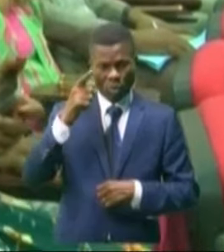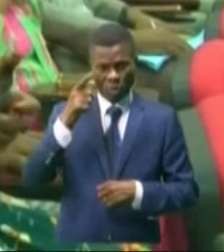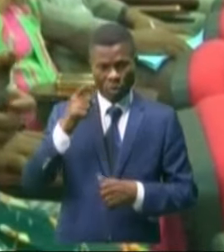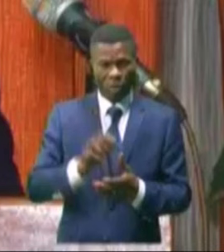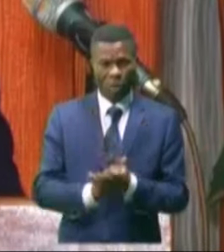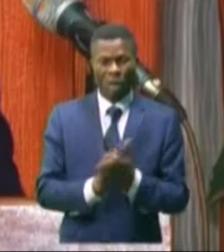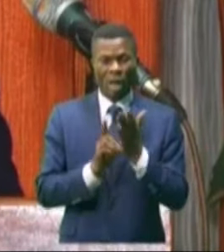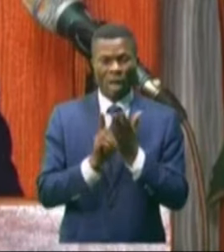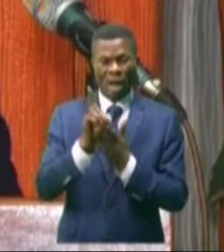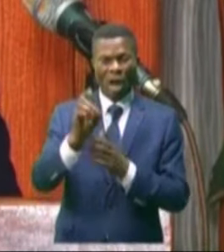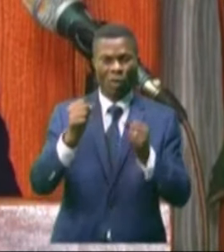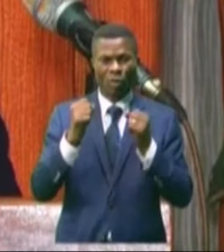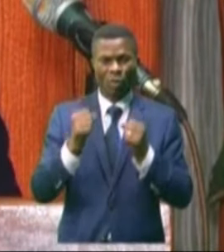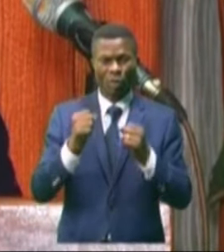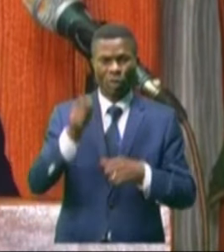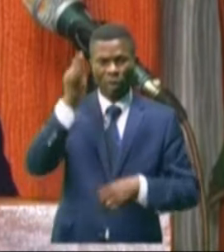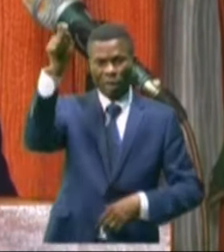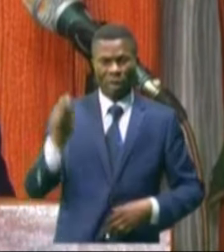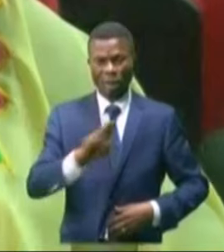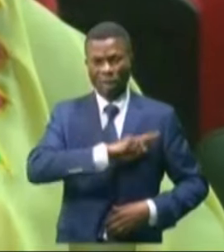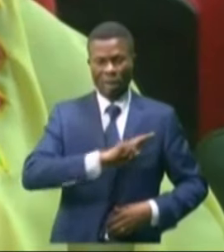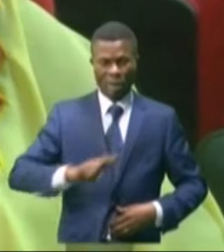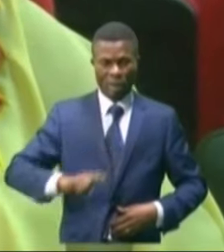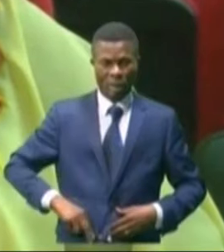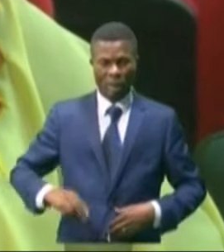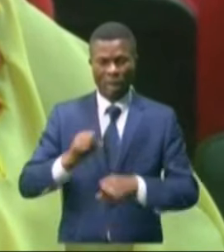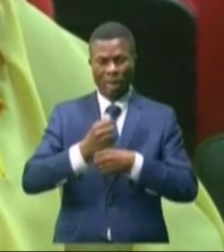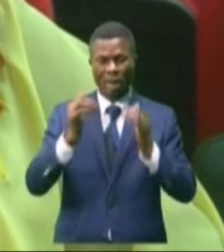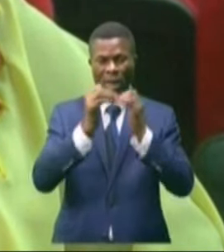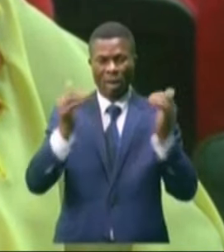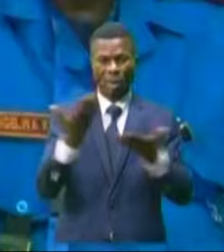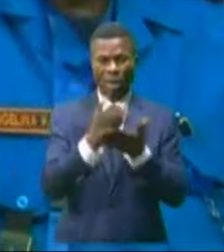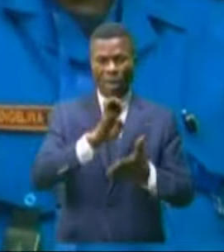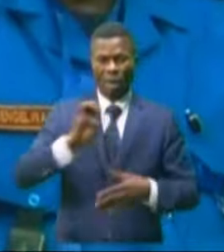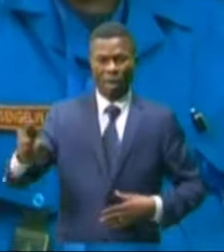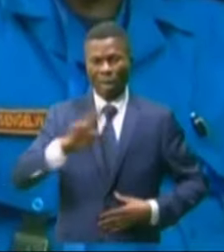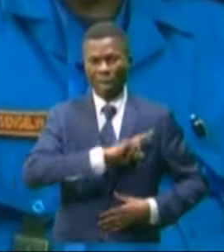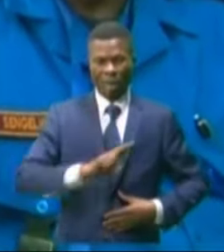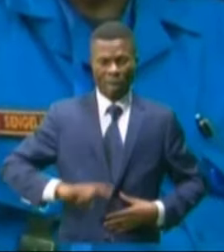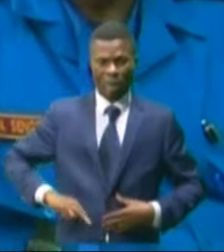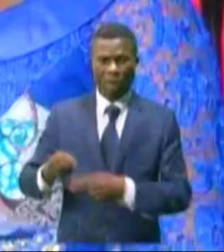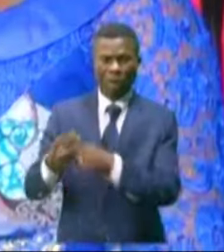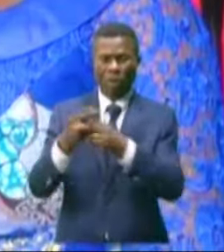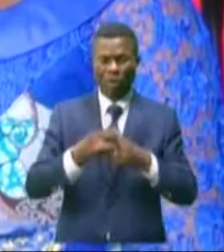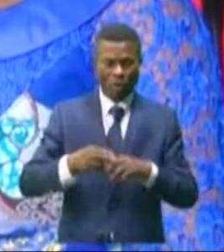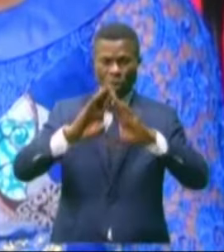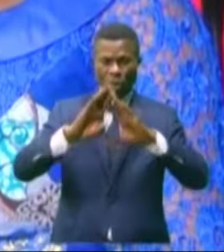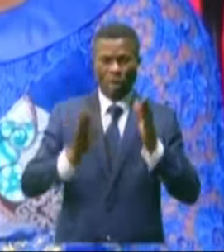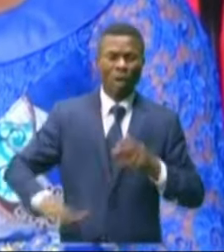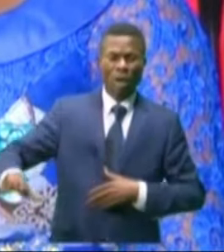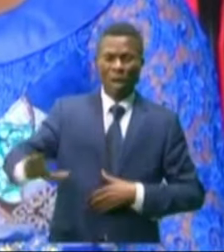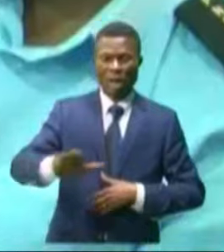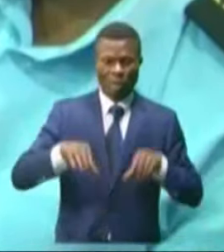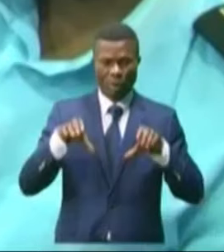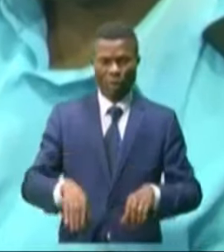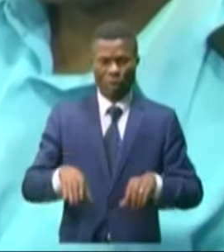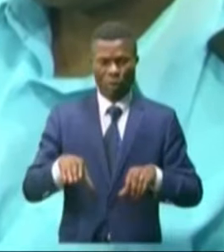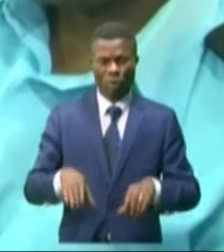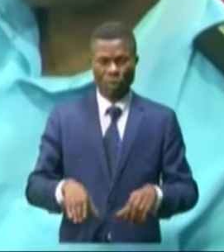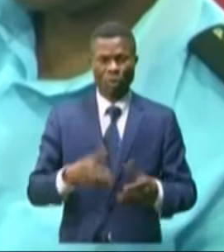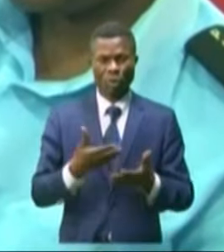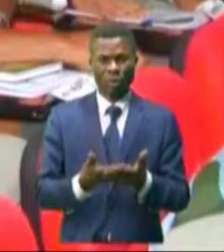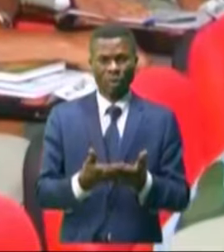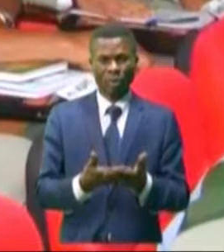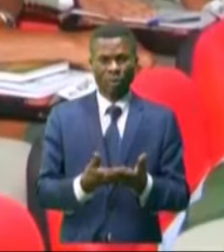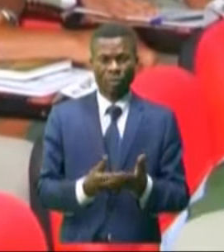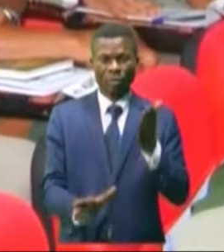en puissance des FARDC en vue du rétablissement de la paix et de la sécurité sur toute l'étendue du territoire national.